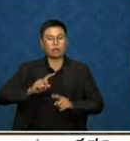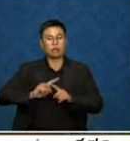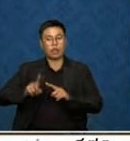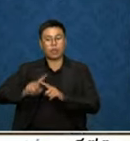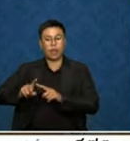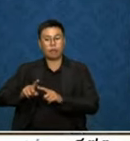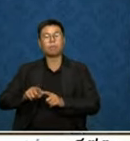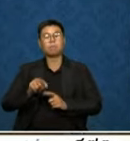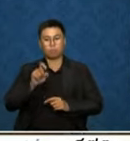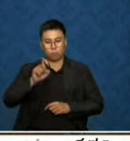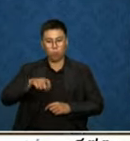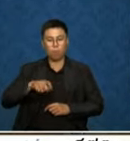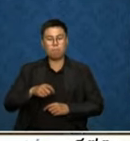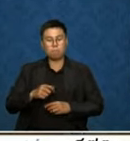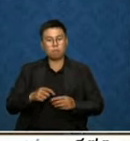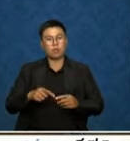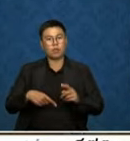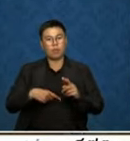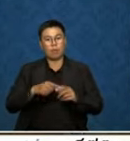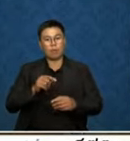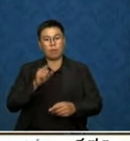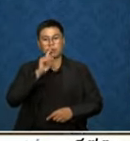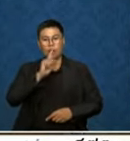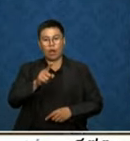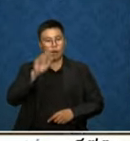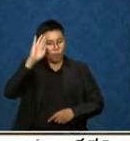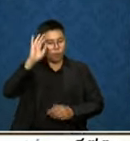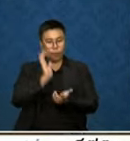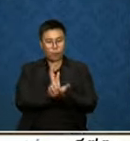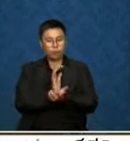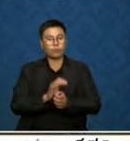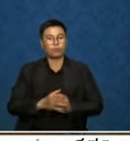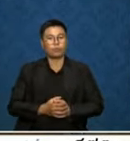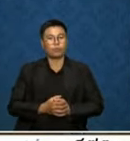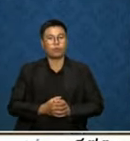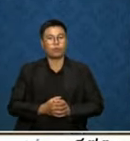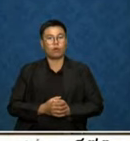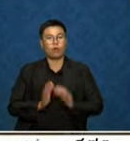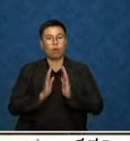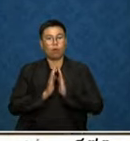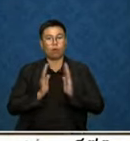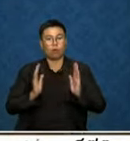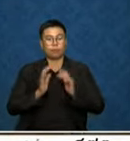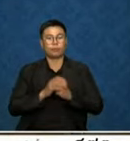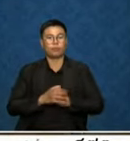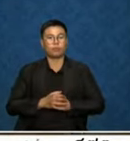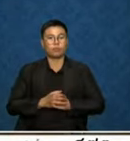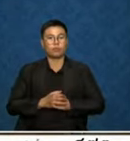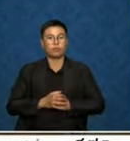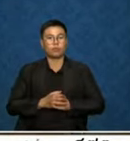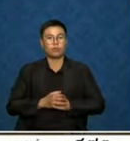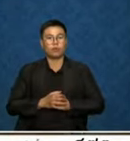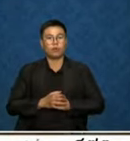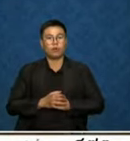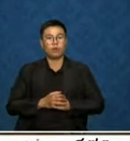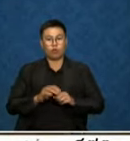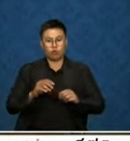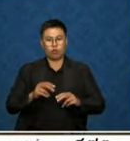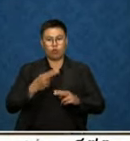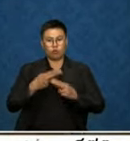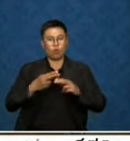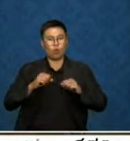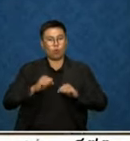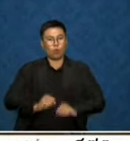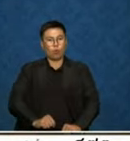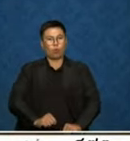ำเนินคดีนะครับประเด็นที่สองท่านประธานครับต้องขอบคุณนะครับพี่หนุ่มกรรชัยแห่งโหนกระแ